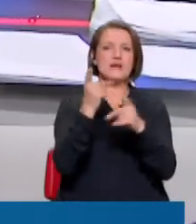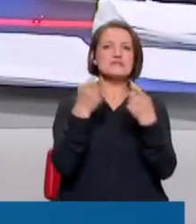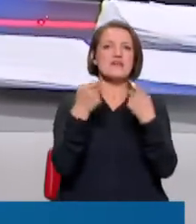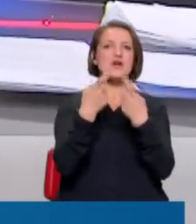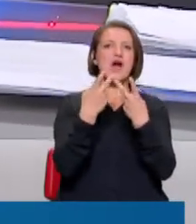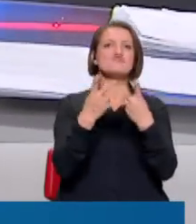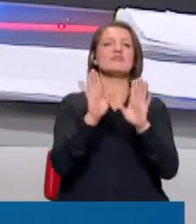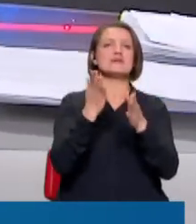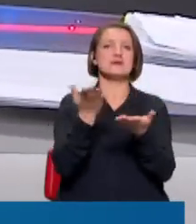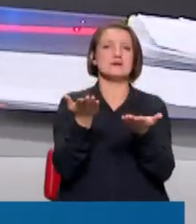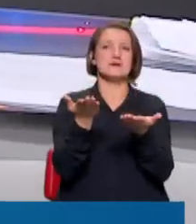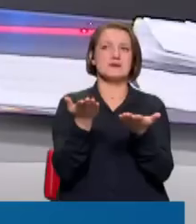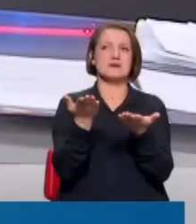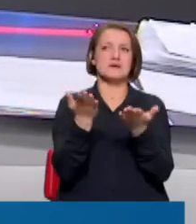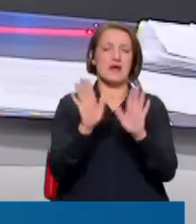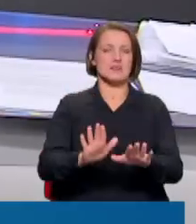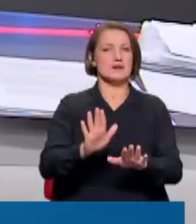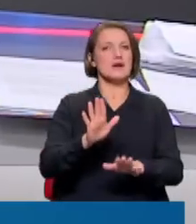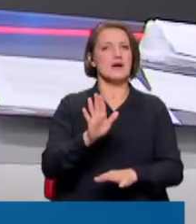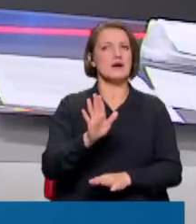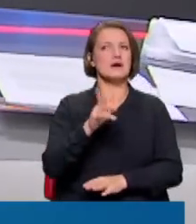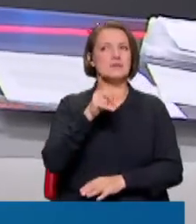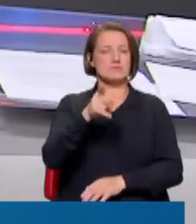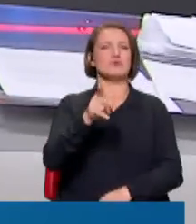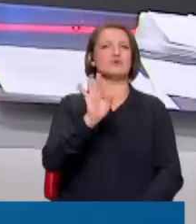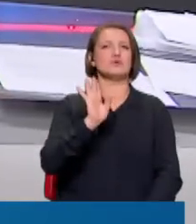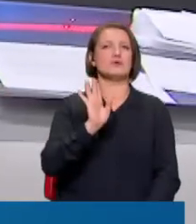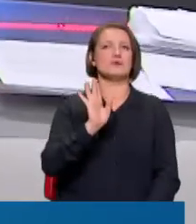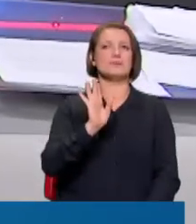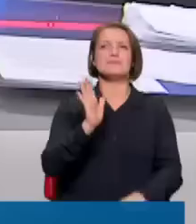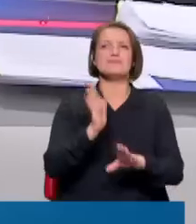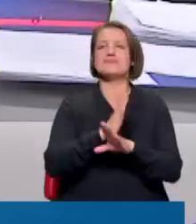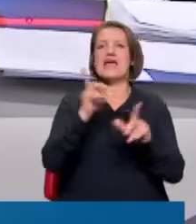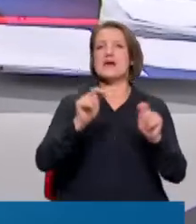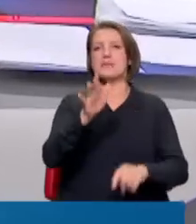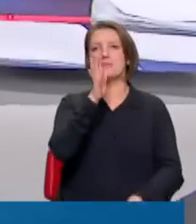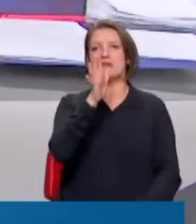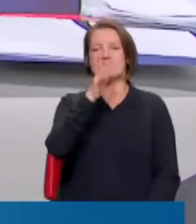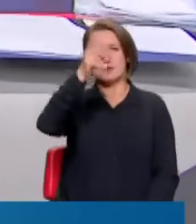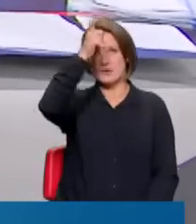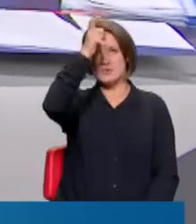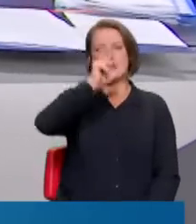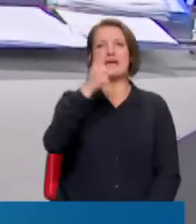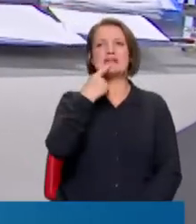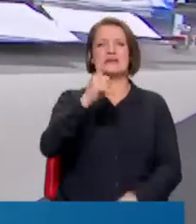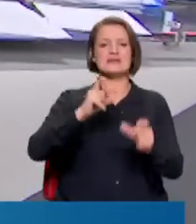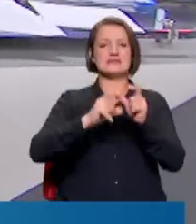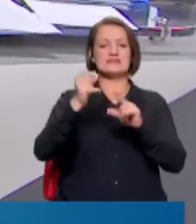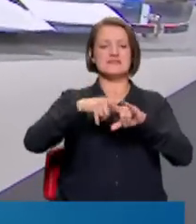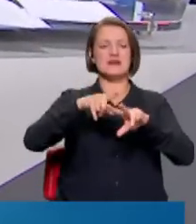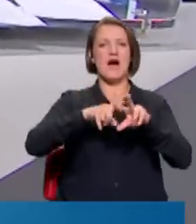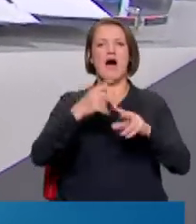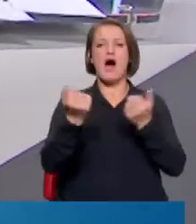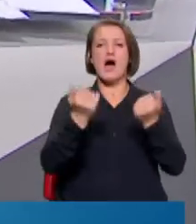açmadığı kaldı evet odur bu çünkü Ne yapabilirdi Türkiye derdi ki siha Aracınız